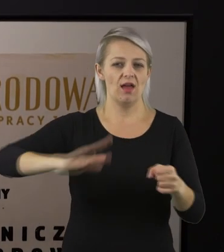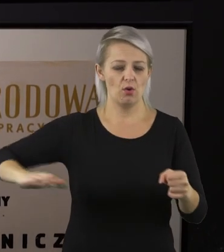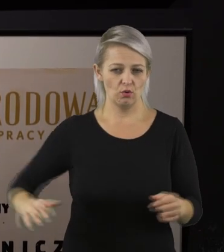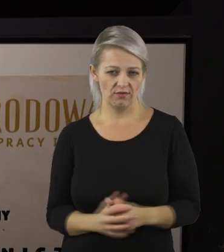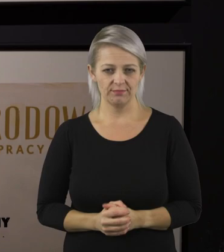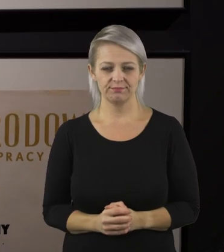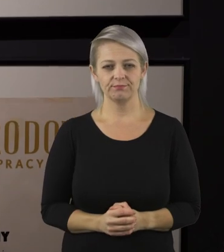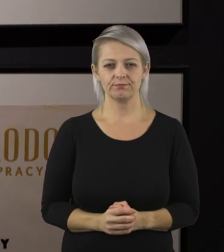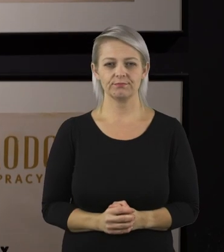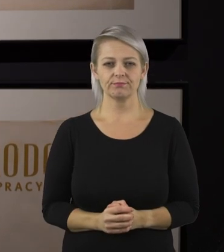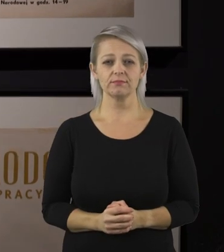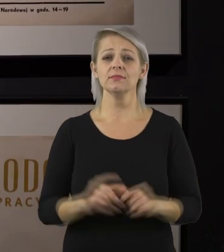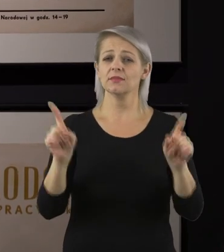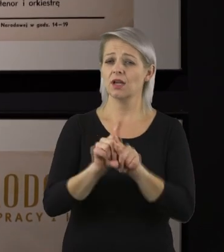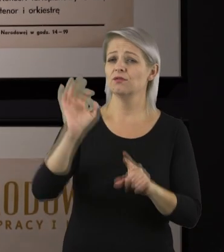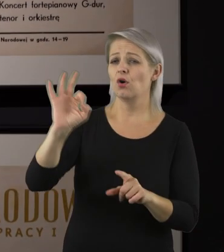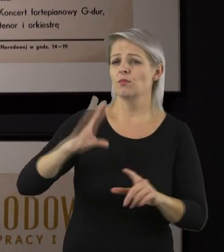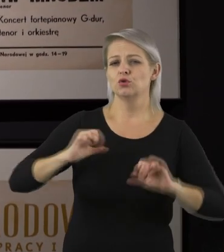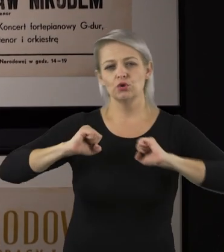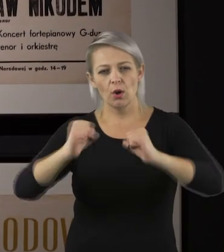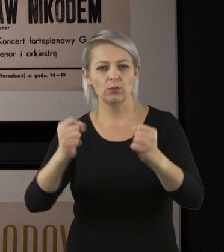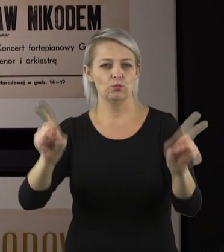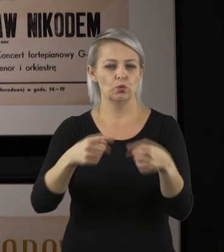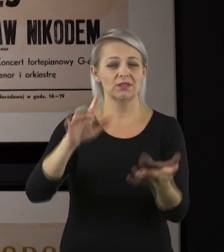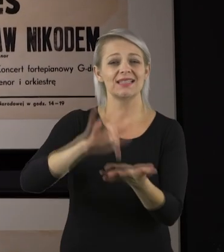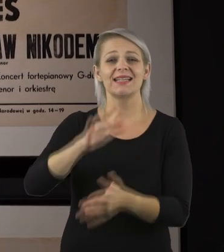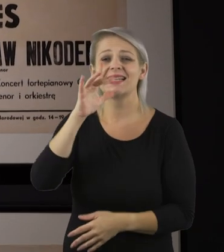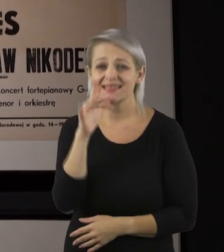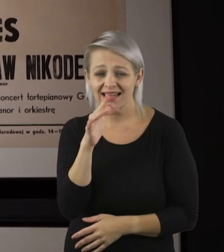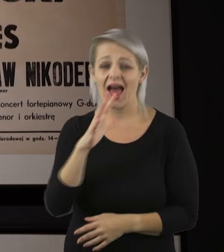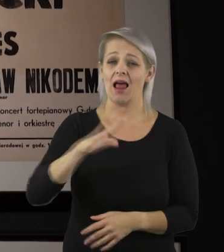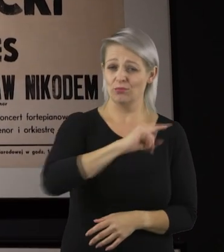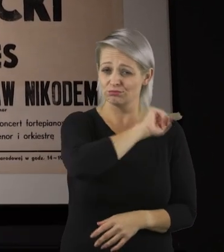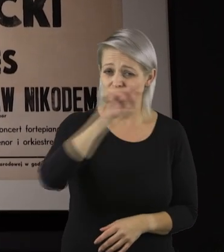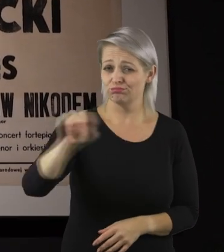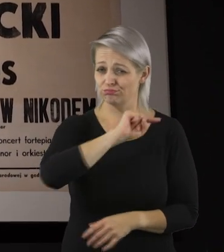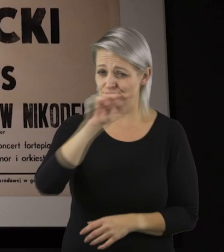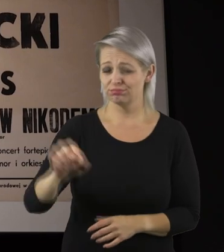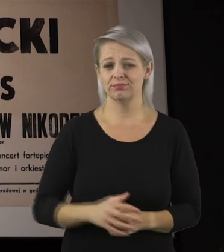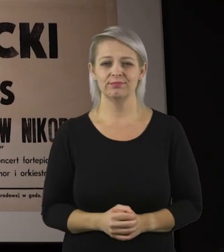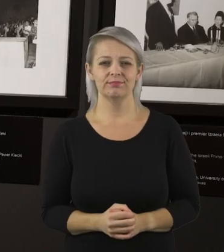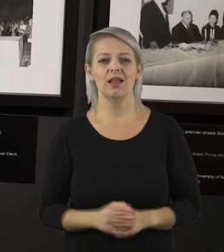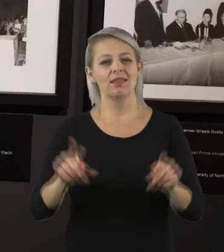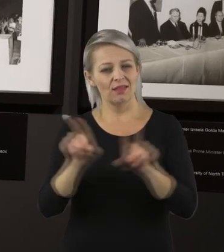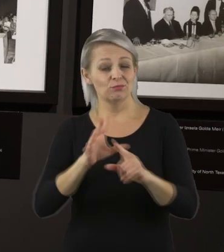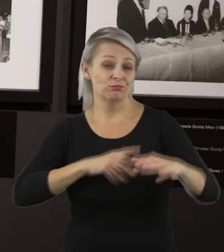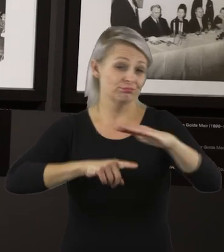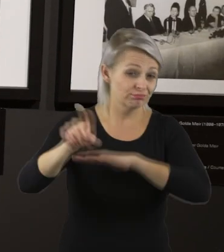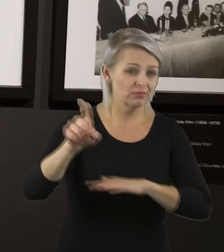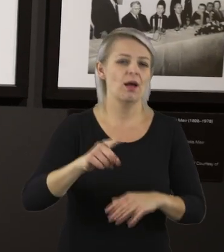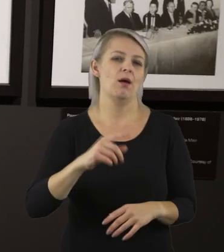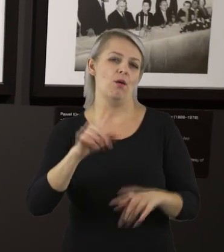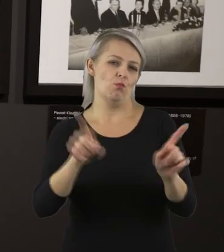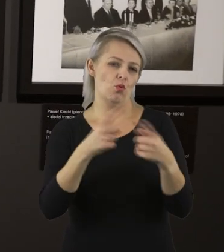do Filharmonii Narodowej, a także o jego muzycznej działalności w Izraelu, do którego przybywali, a nieraz